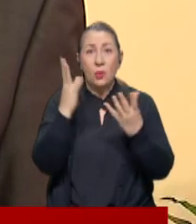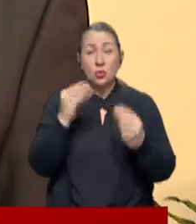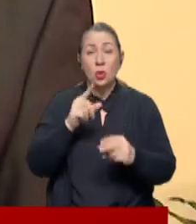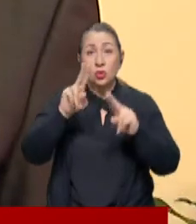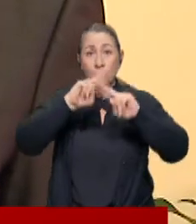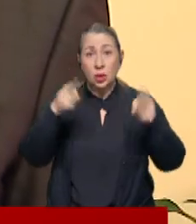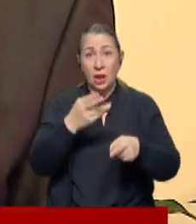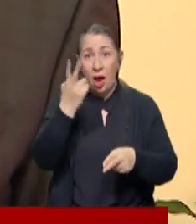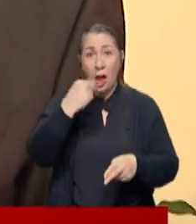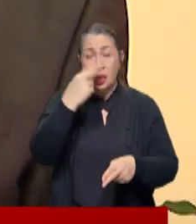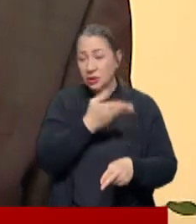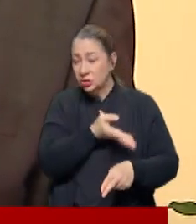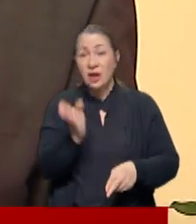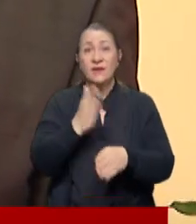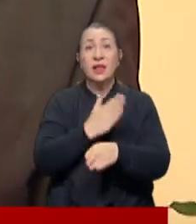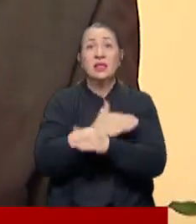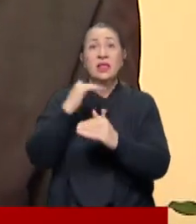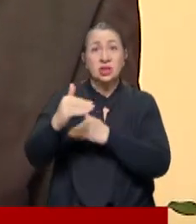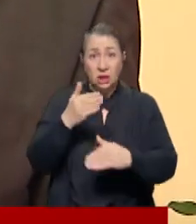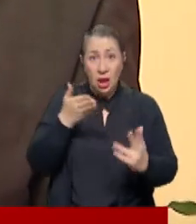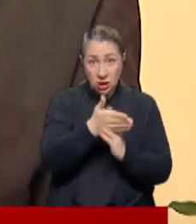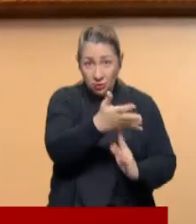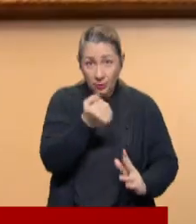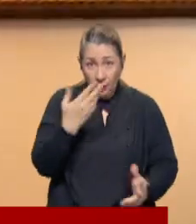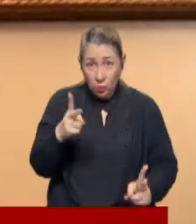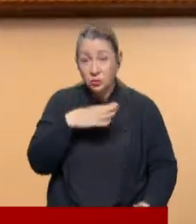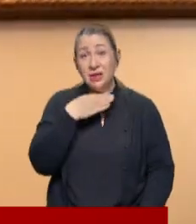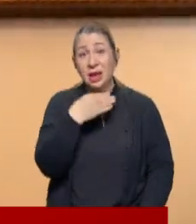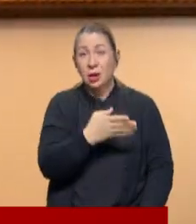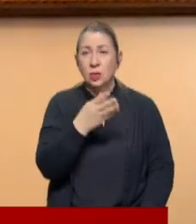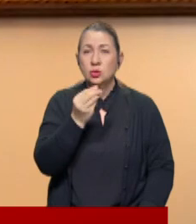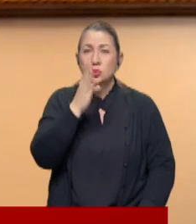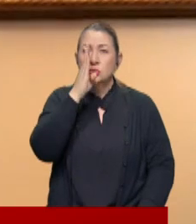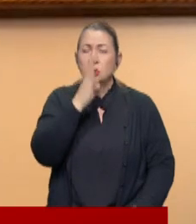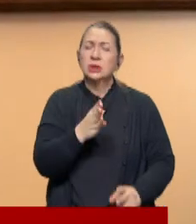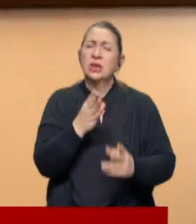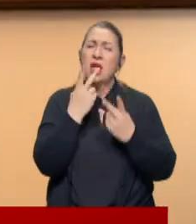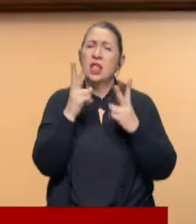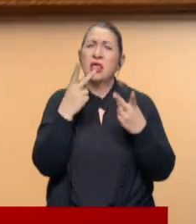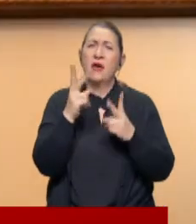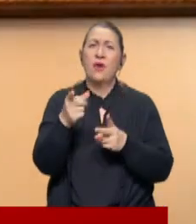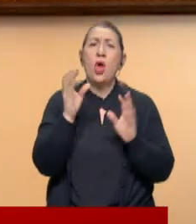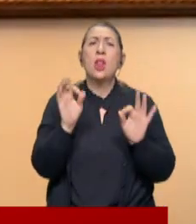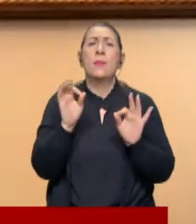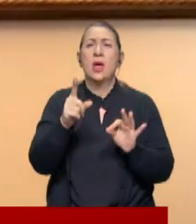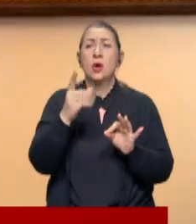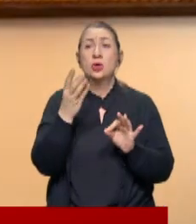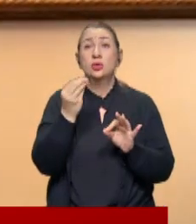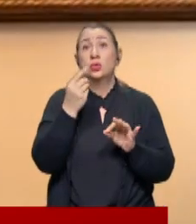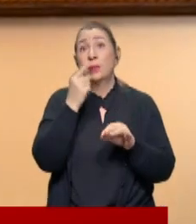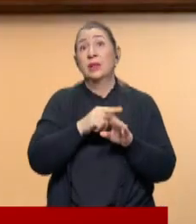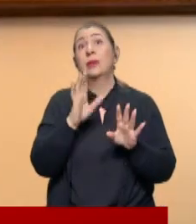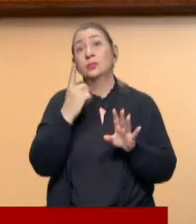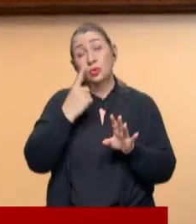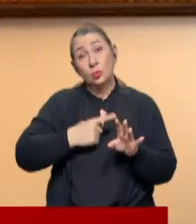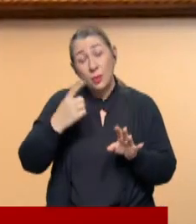o dükkandan ağlaya ağlaya çıkan vatandaş erişebiliyor muymuş ete? Bu ciddi bir itiraf, önemli bir itiraftır. Ondan çok emin değilim Sayın